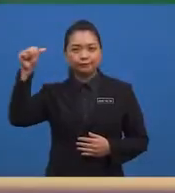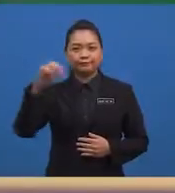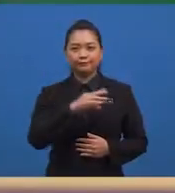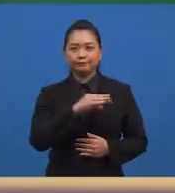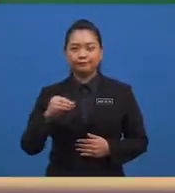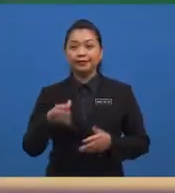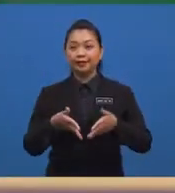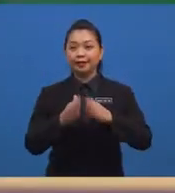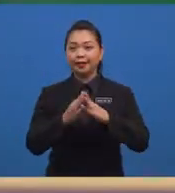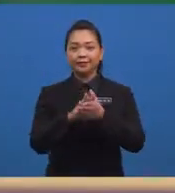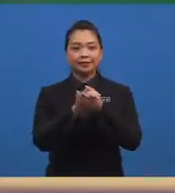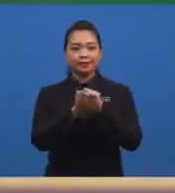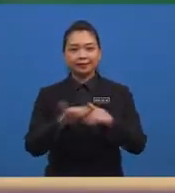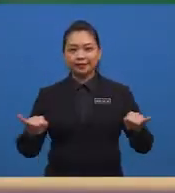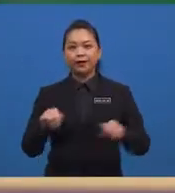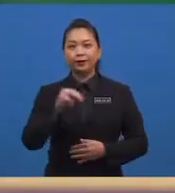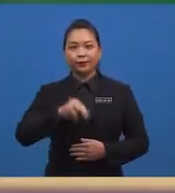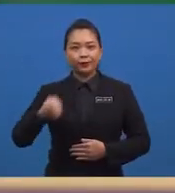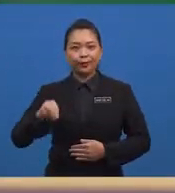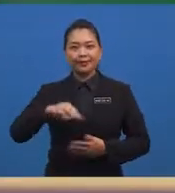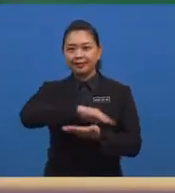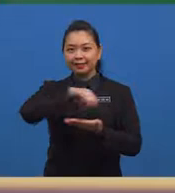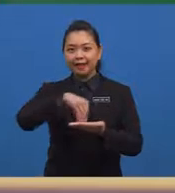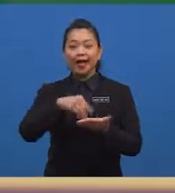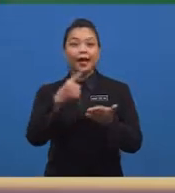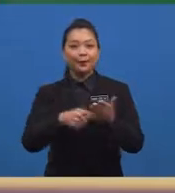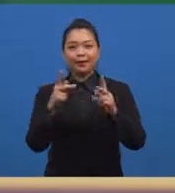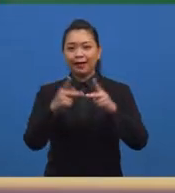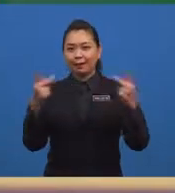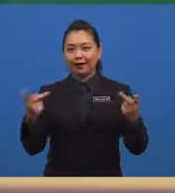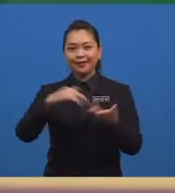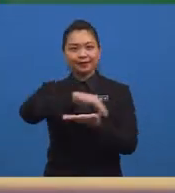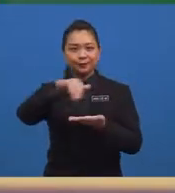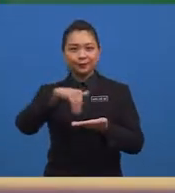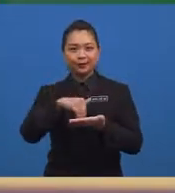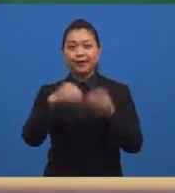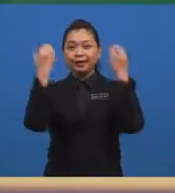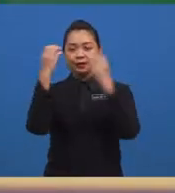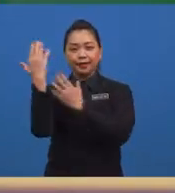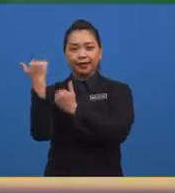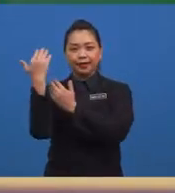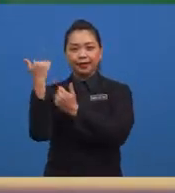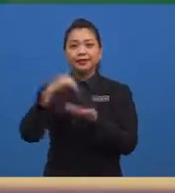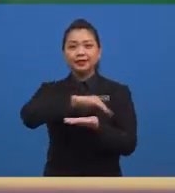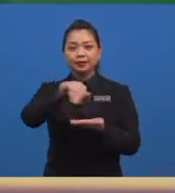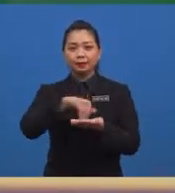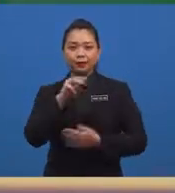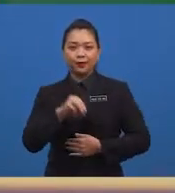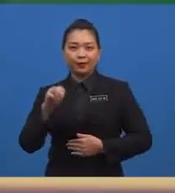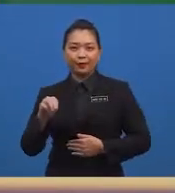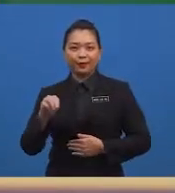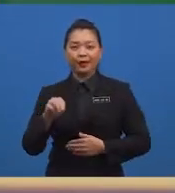Assalamualaikum dan salam sejahtera murid-murid sekalian. Apa khabar semua? Cikgu berharap semua murid